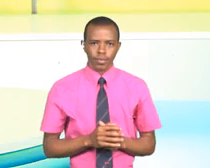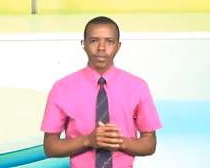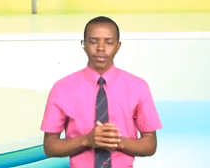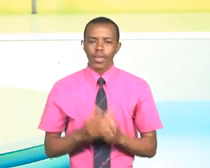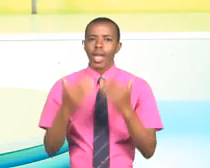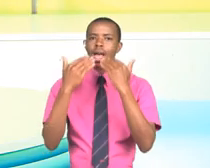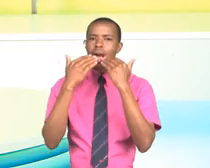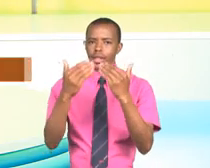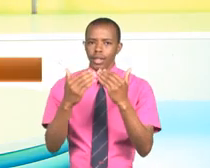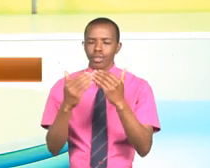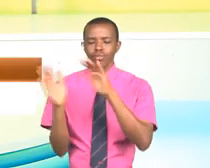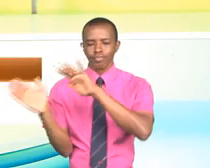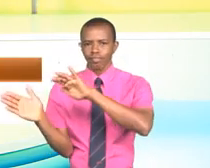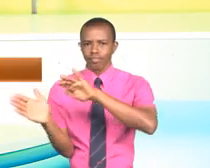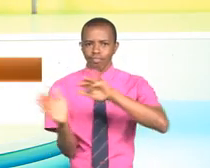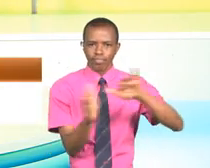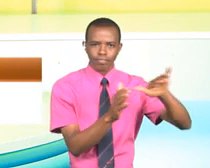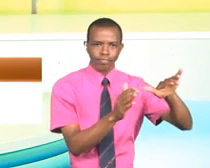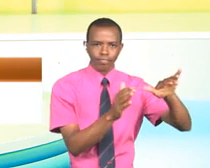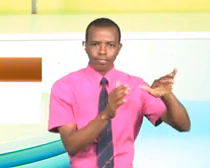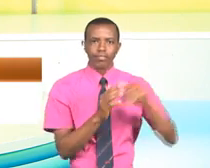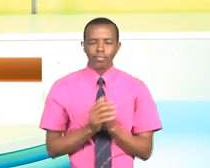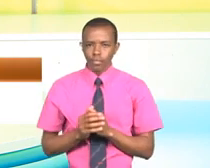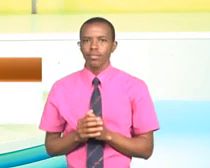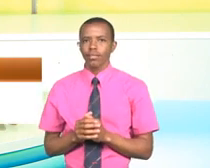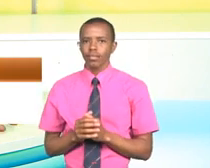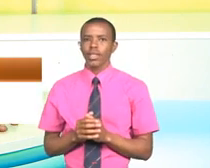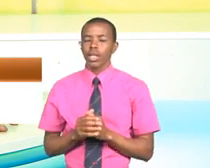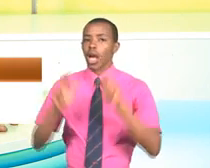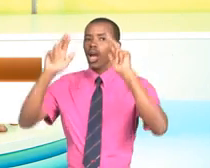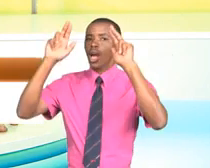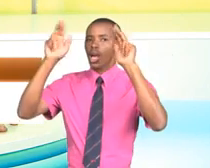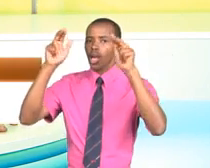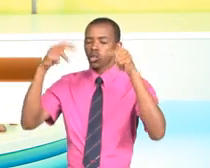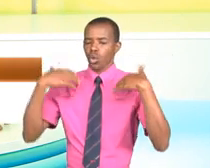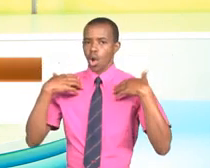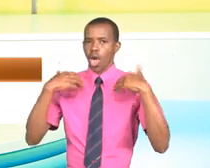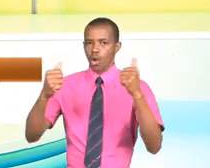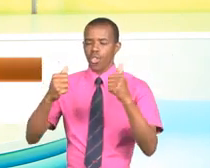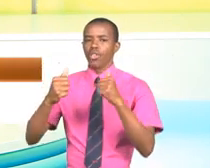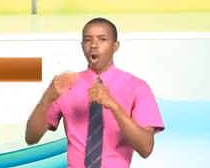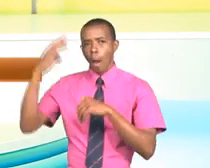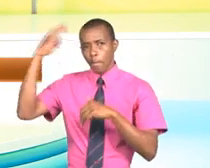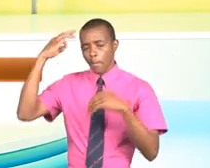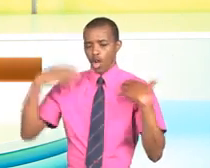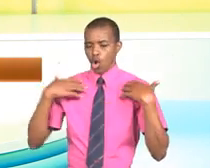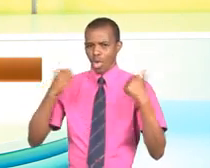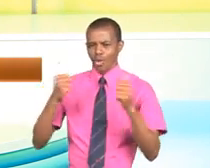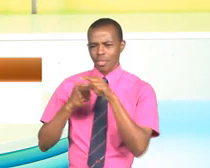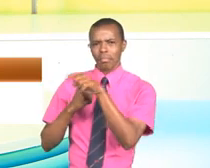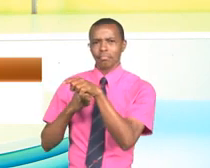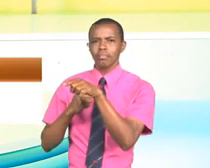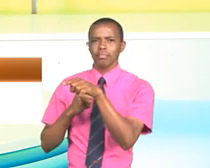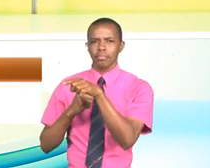Safi mtazamaji, tuachane na masala ya siasa na uongozi. Sasa hivi tuangazie masala ya afya ya kiakili. Na licha ya swala la